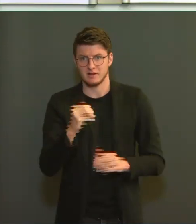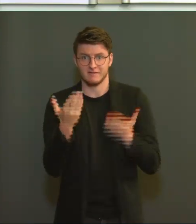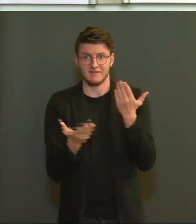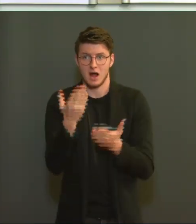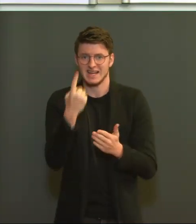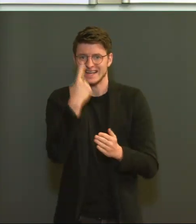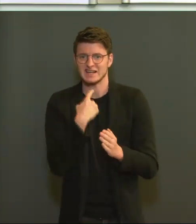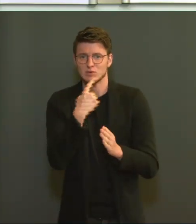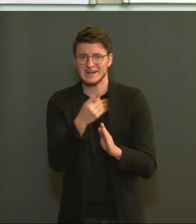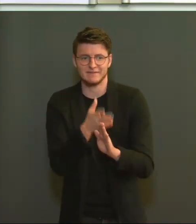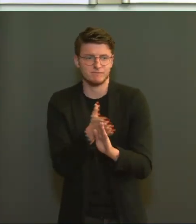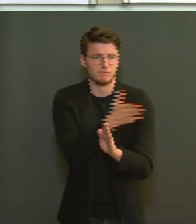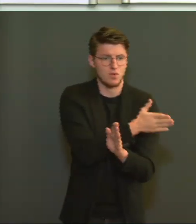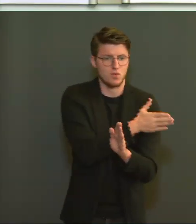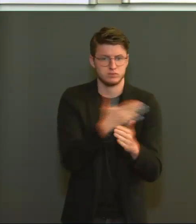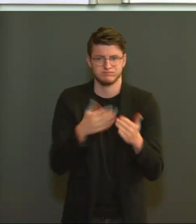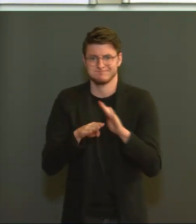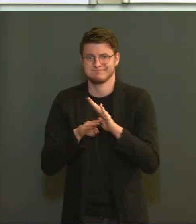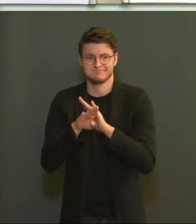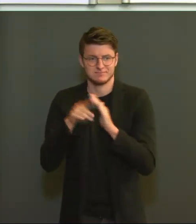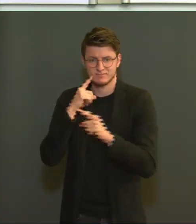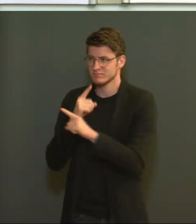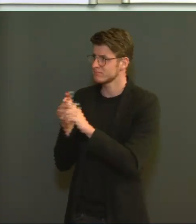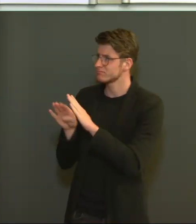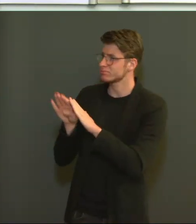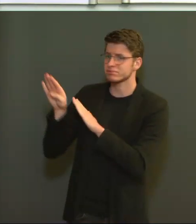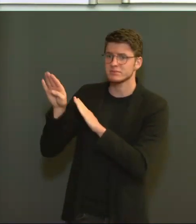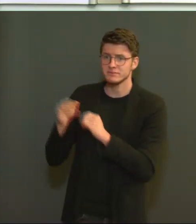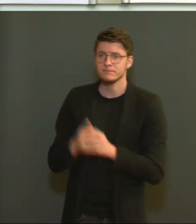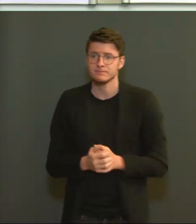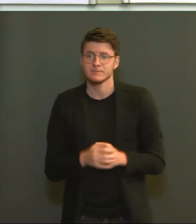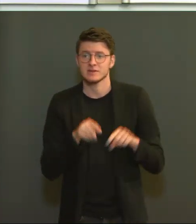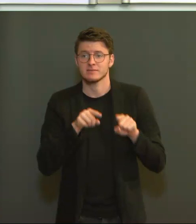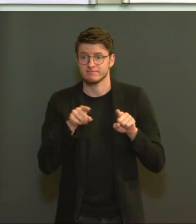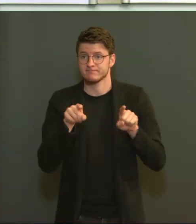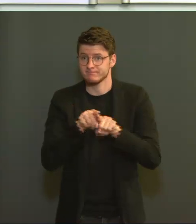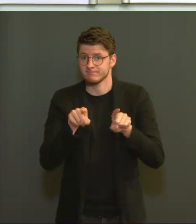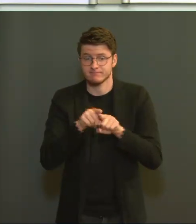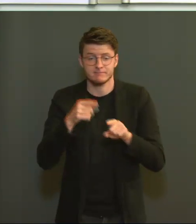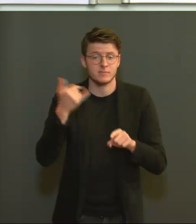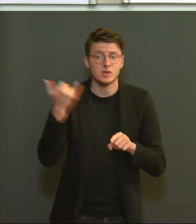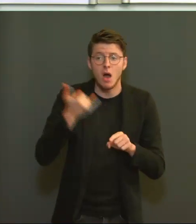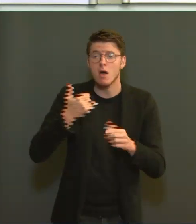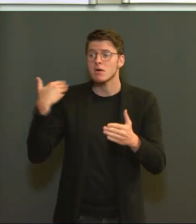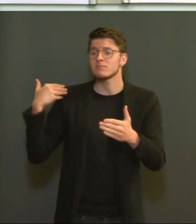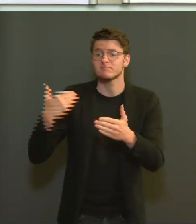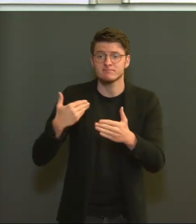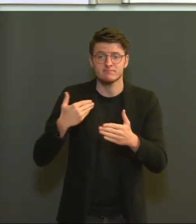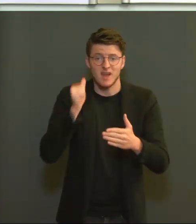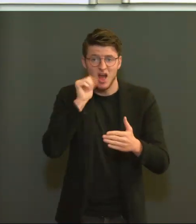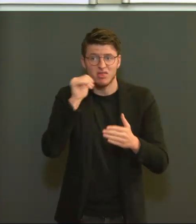ervoor. En is in lijn met de toenames die we de voorbije dagen gezien hebben.